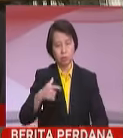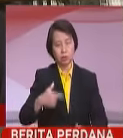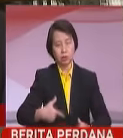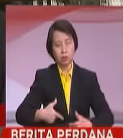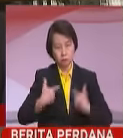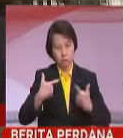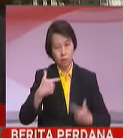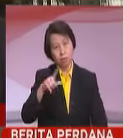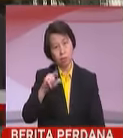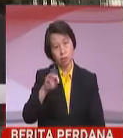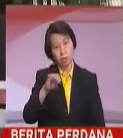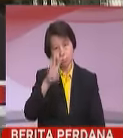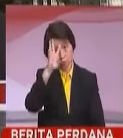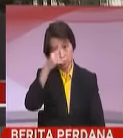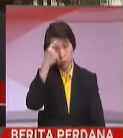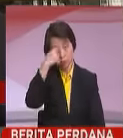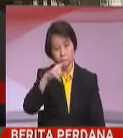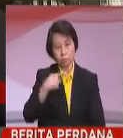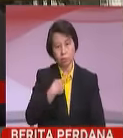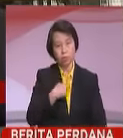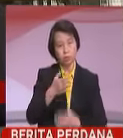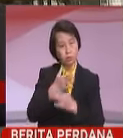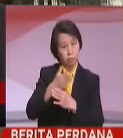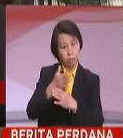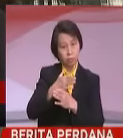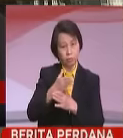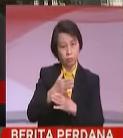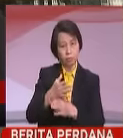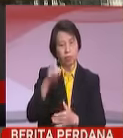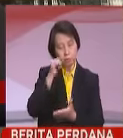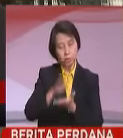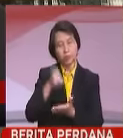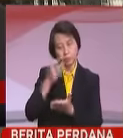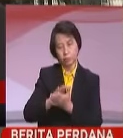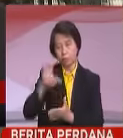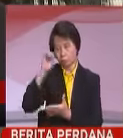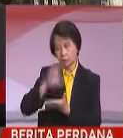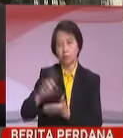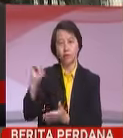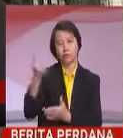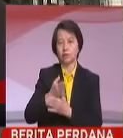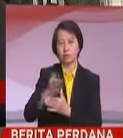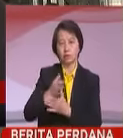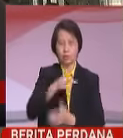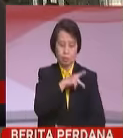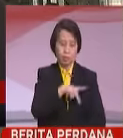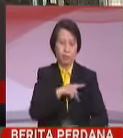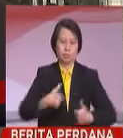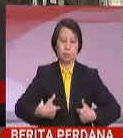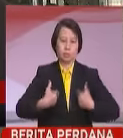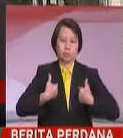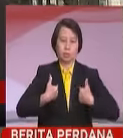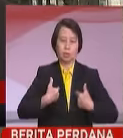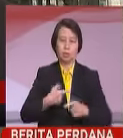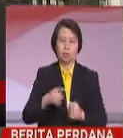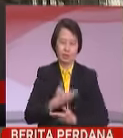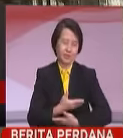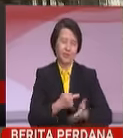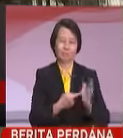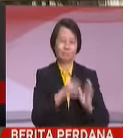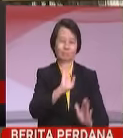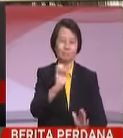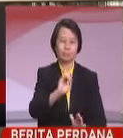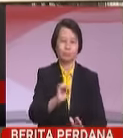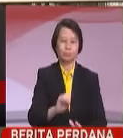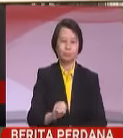Fazura Love Live itu saja yang kita create untuk kita share, saya, isteri saya, untuk share personal life kita orang lah. Yang lain-lain semua kita